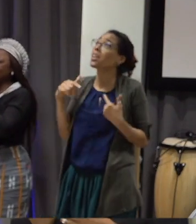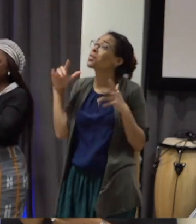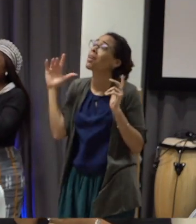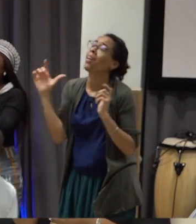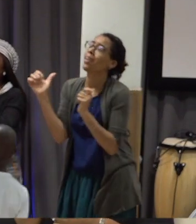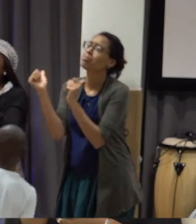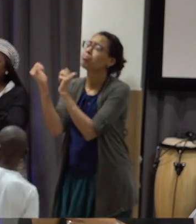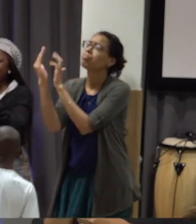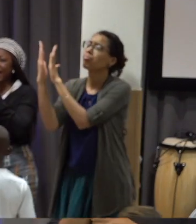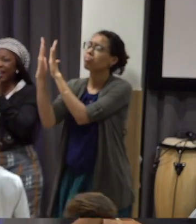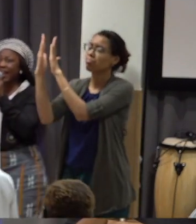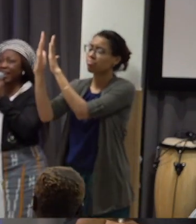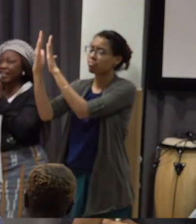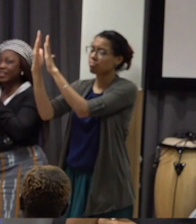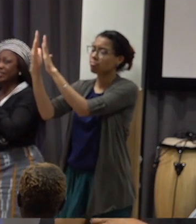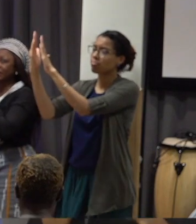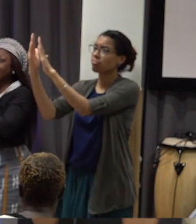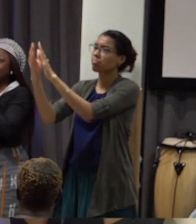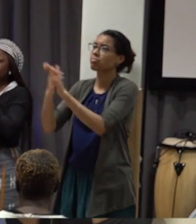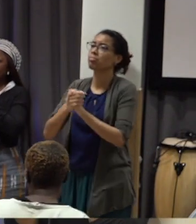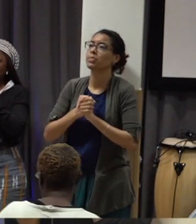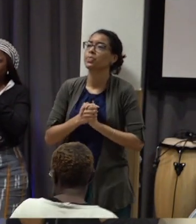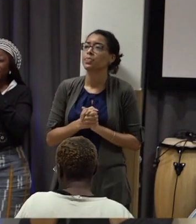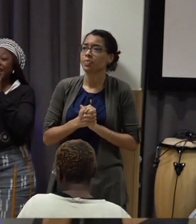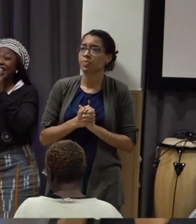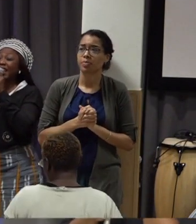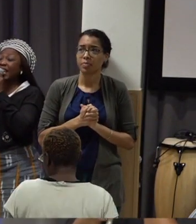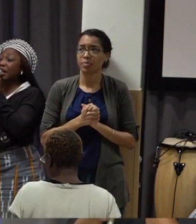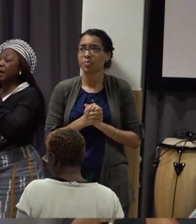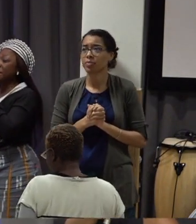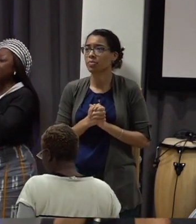avec toi. Je m'abandonne.